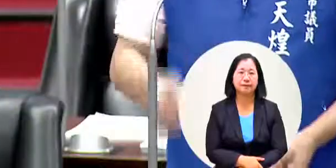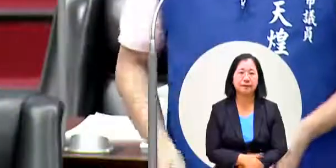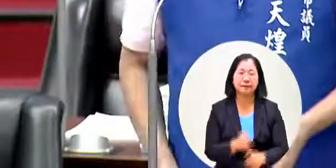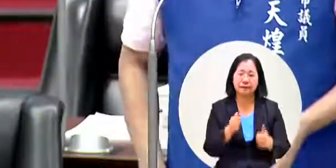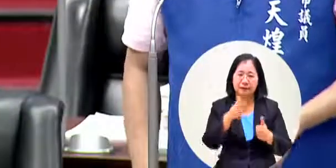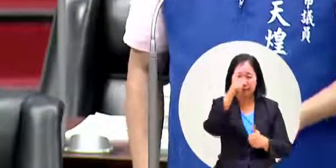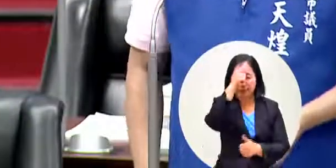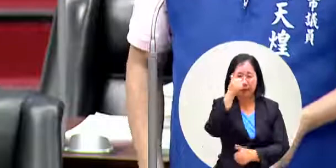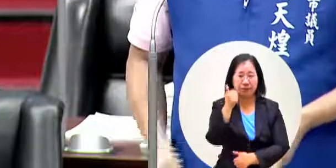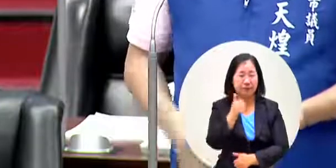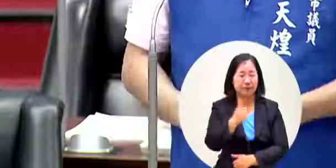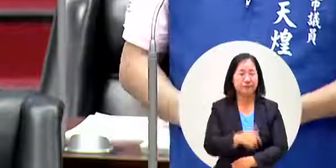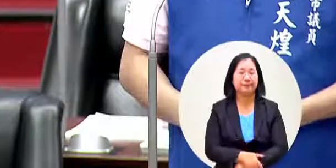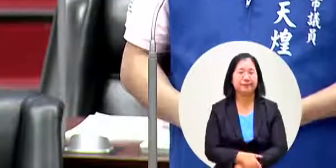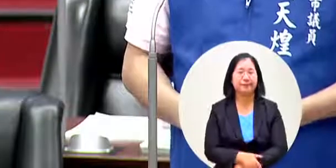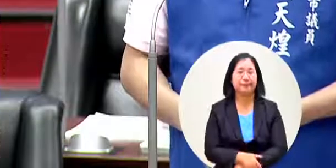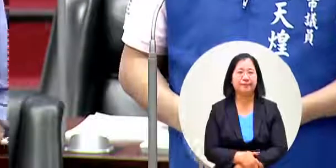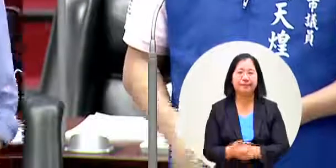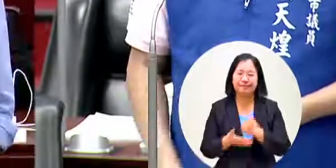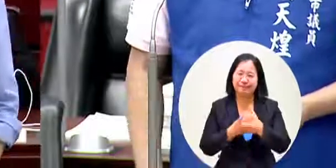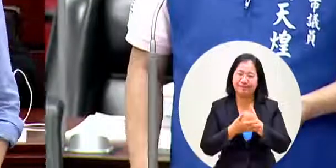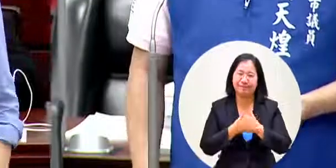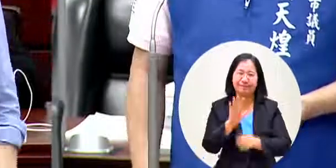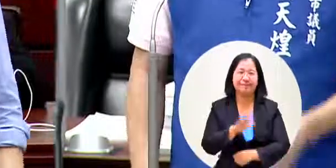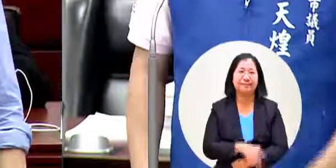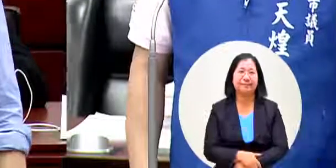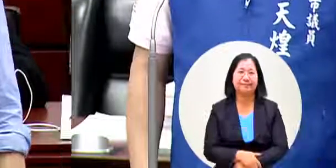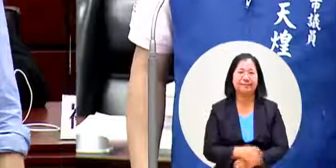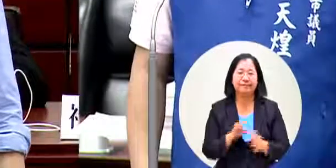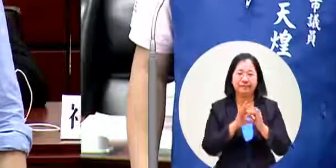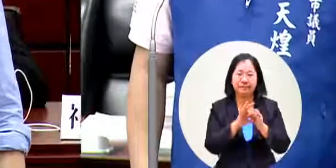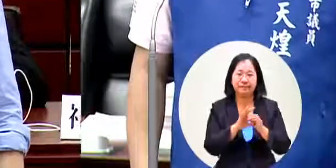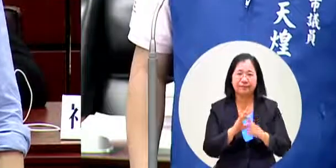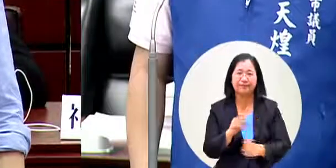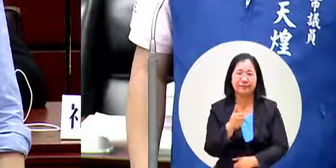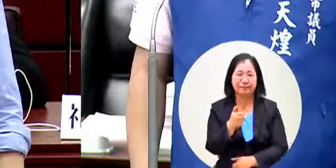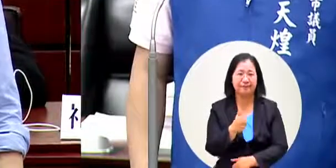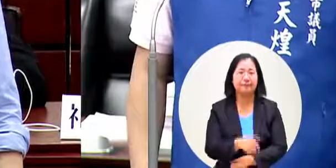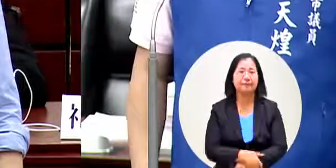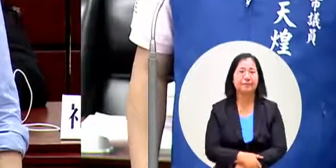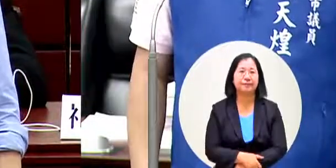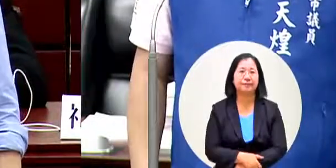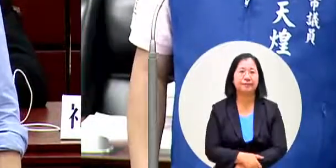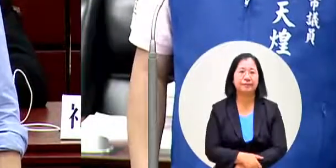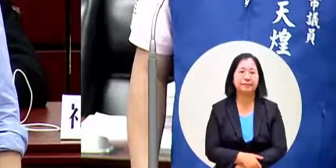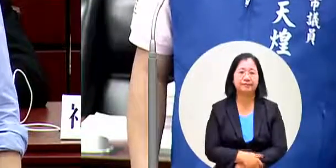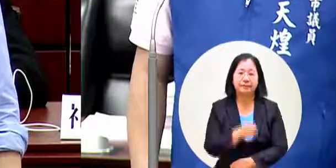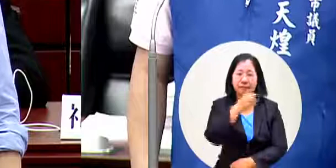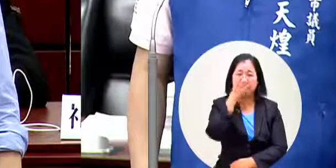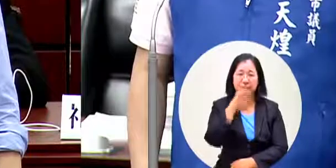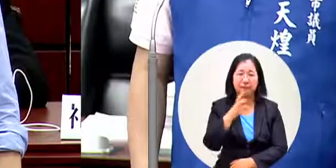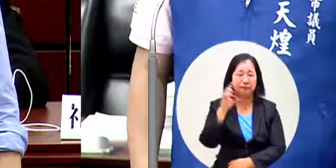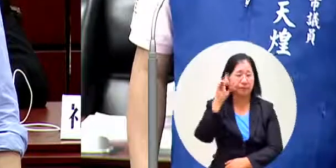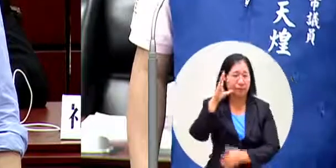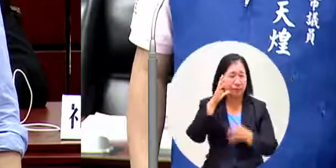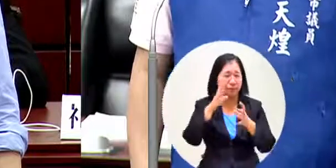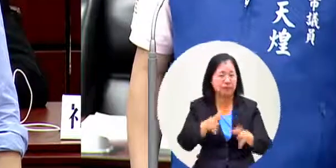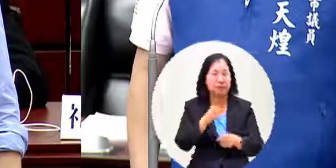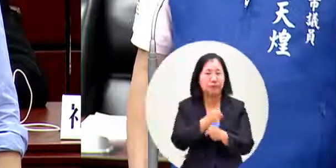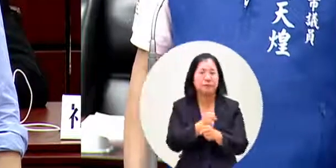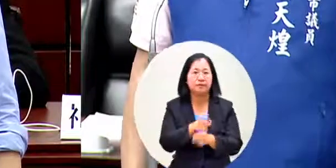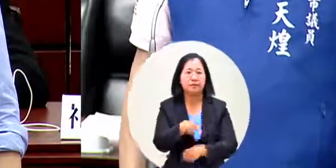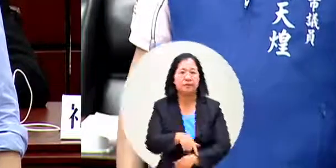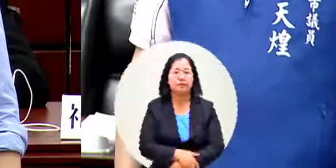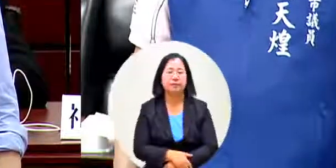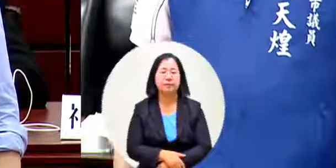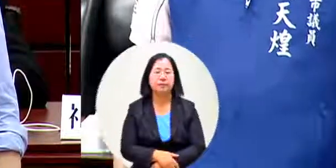多谢黄天煌议员，感谢你的鼓励哈、哦、跟关心。啊，你都要讲这青年人创业。